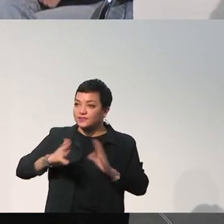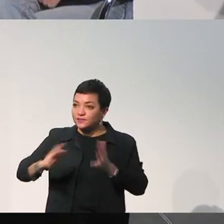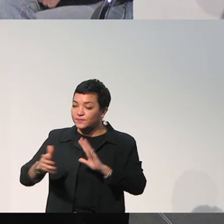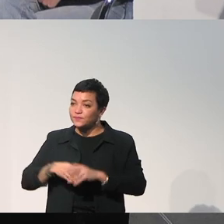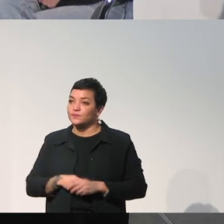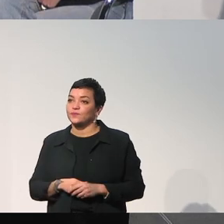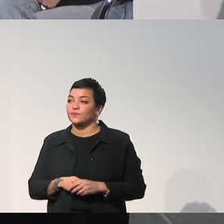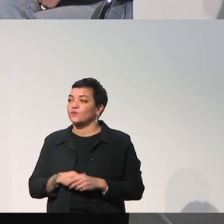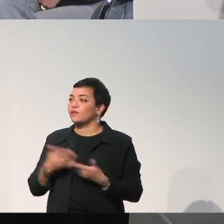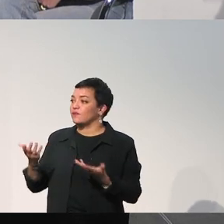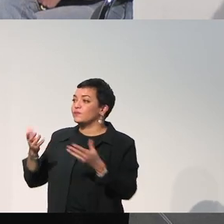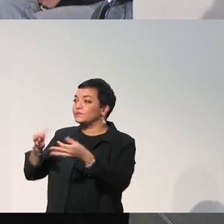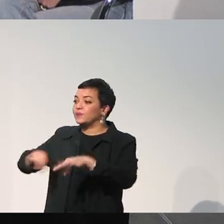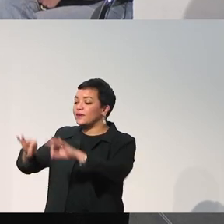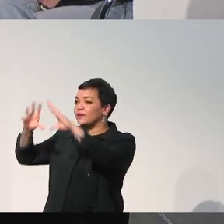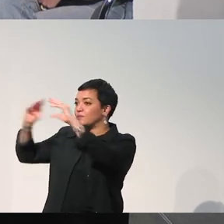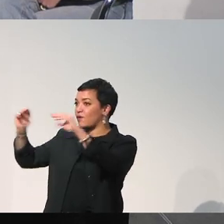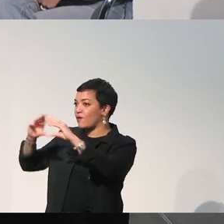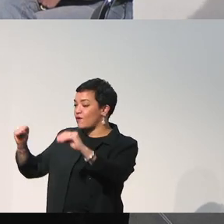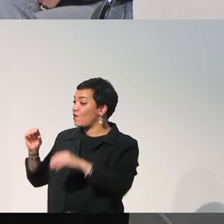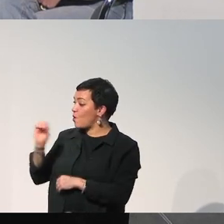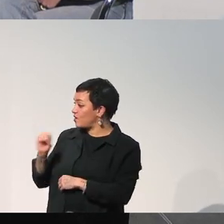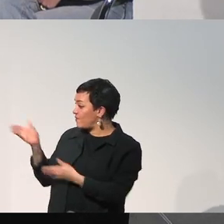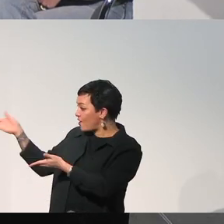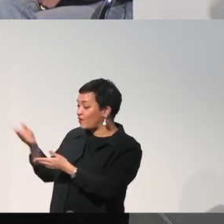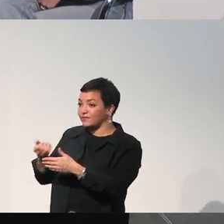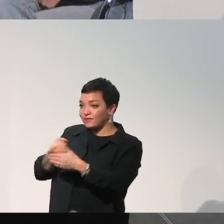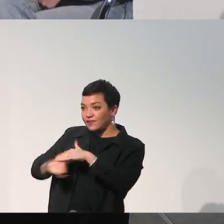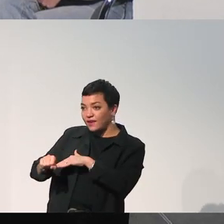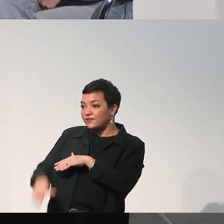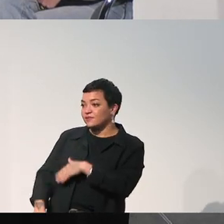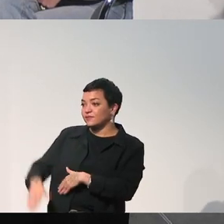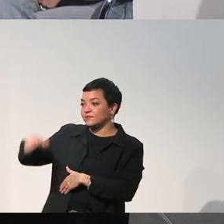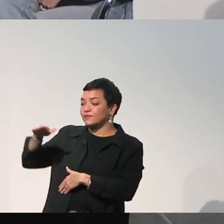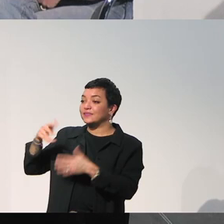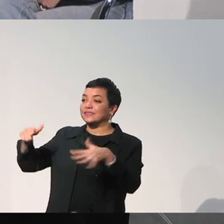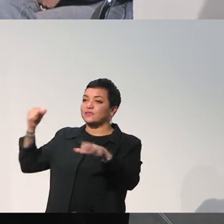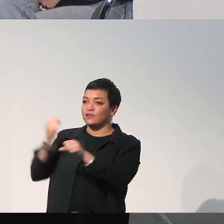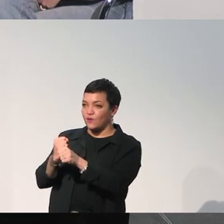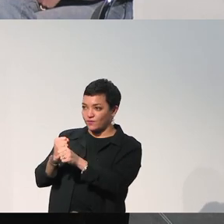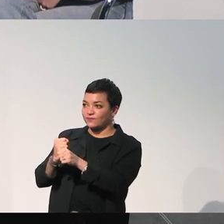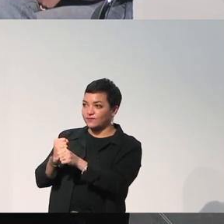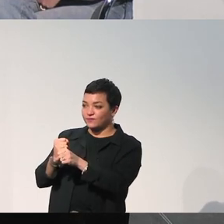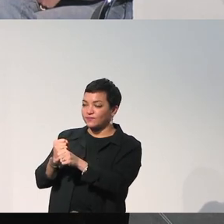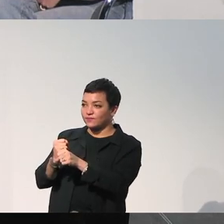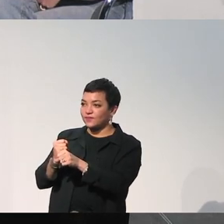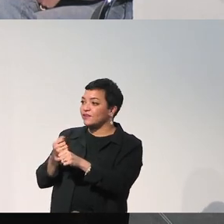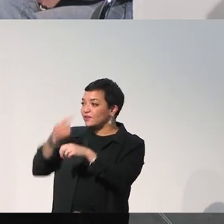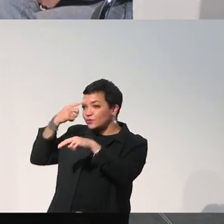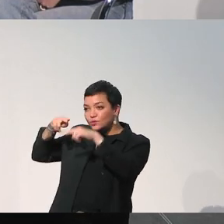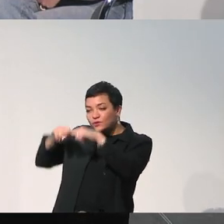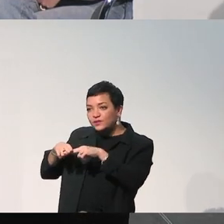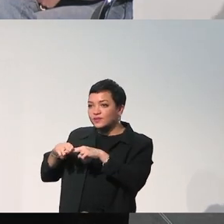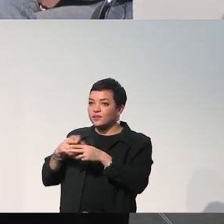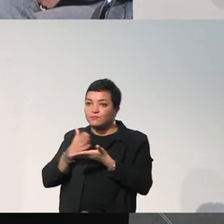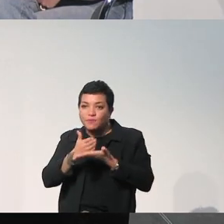Le Liban, où Oliver est né, où il a grandi jusqu'à ses 17 ans, et ce sont des souvenirs qu'il partage avec